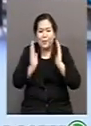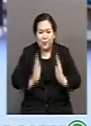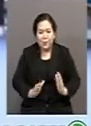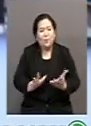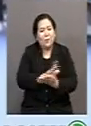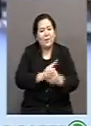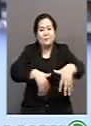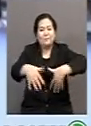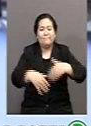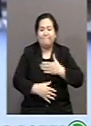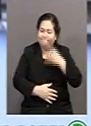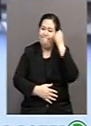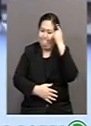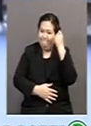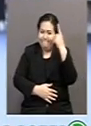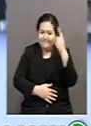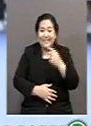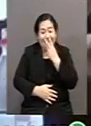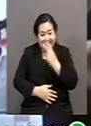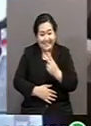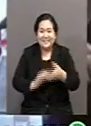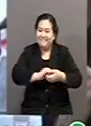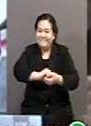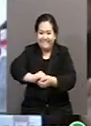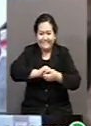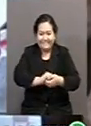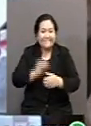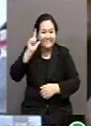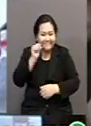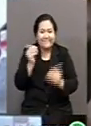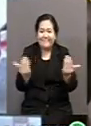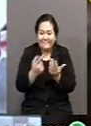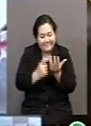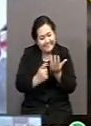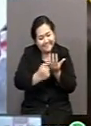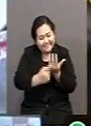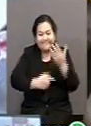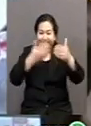พณีท้องถิ่นมากยิ่งขึ้นนี่เราก็เห็นภาพของความสามัคคีมีคุณแม่คุณลูกที่ไปร่วมกิจกรรมกันด้วยค่ะ